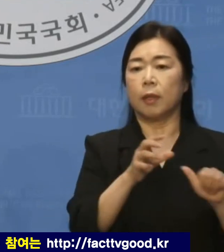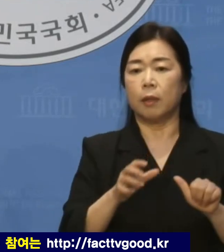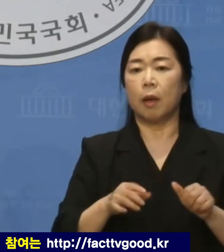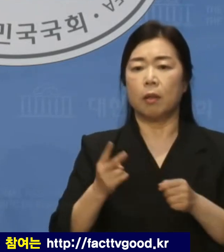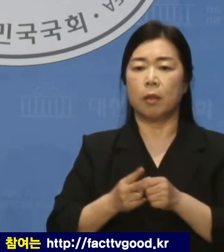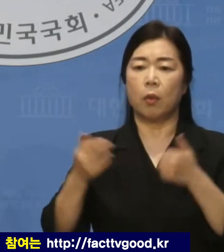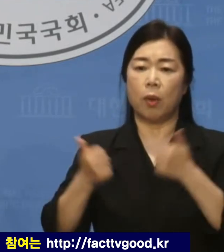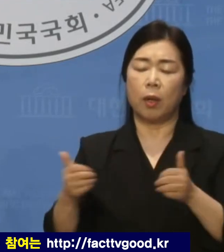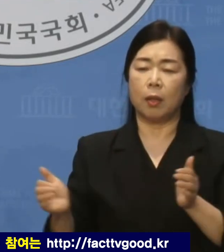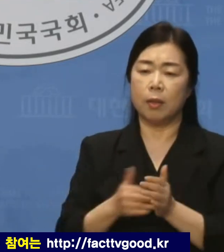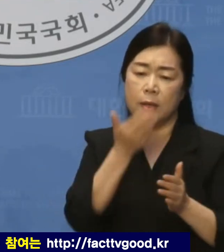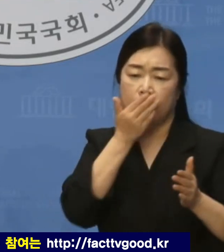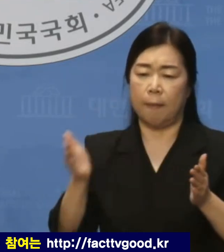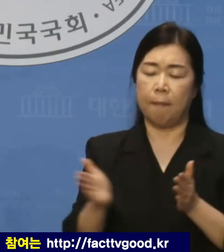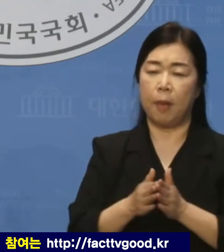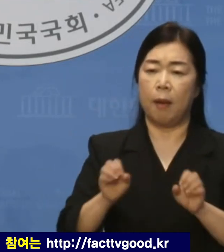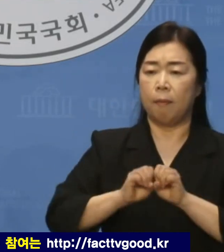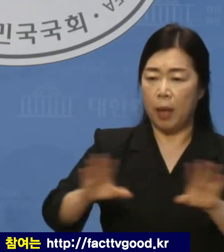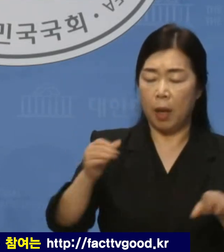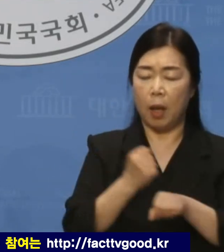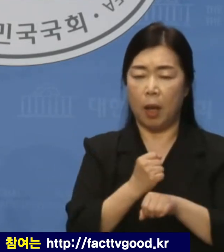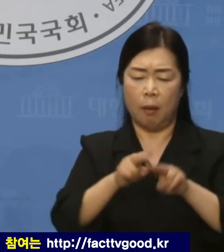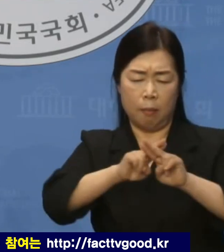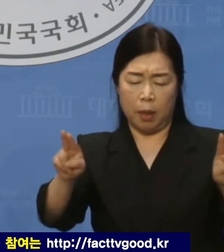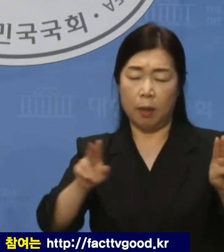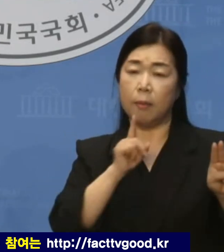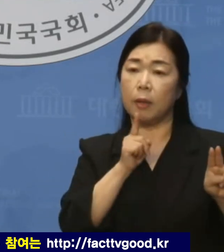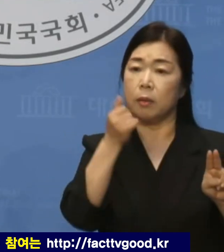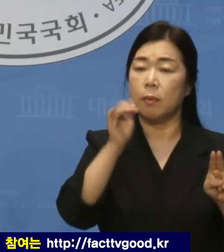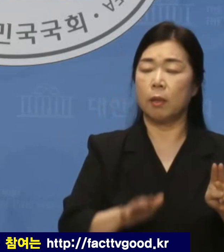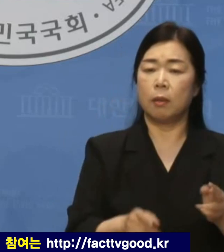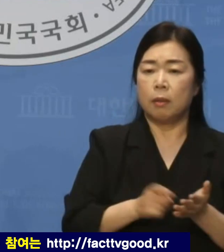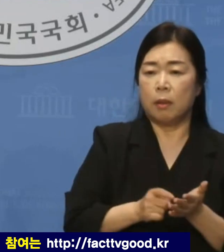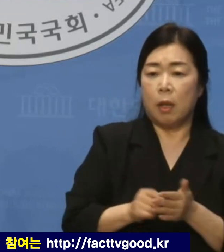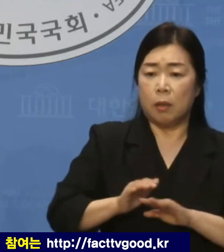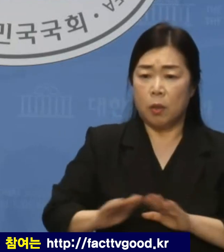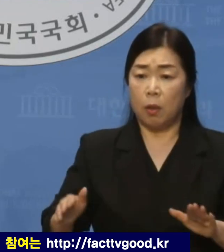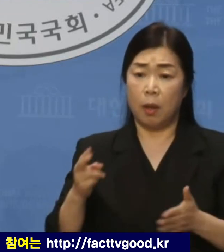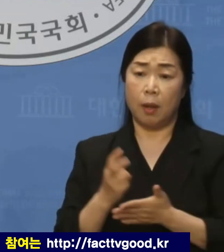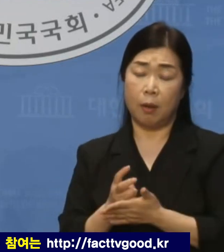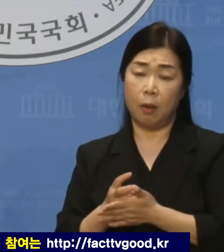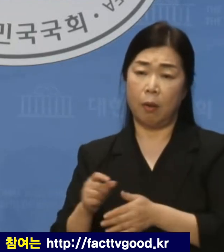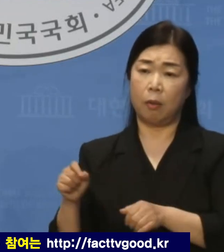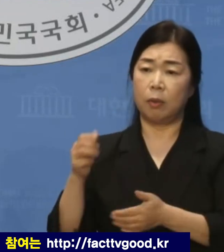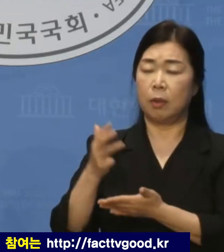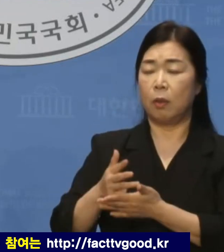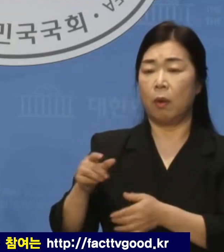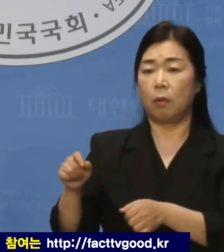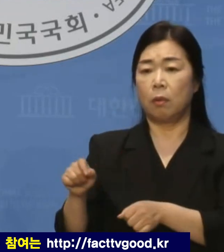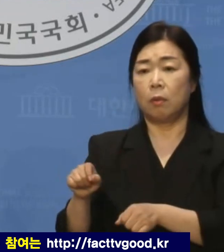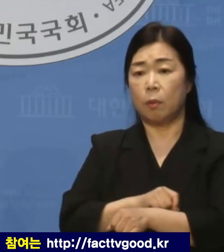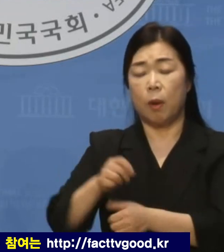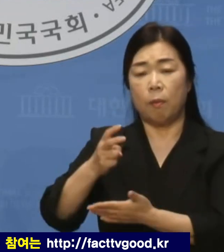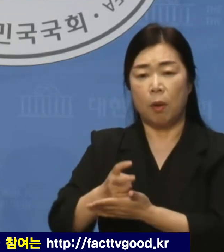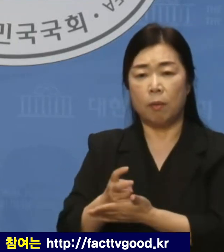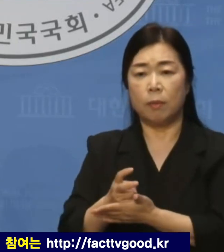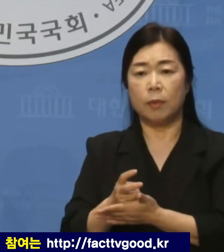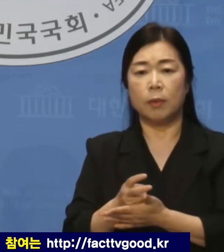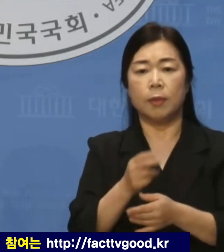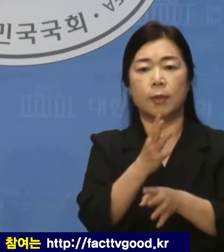이소위마저 파행시키겠다고 주장합니다만, 사실상 신속처리 안건인 이태원 참사 특별법의 심사를